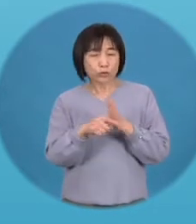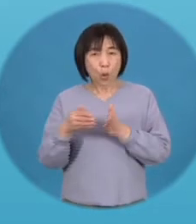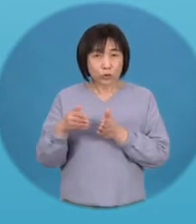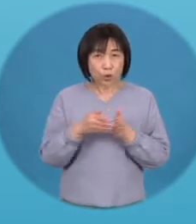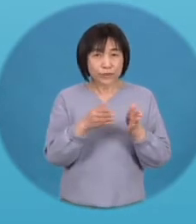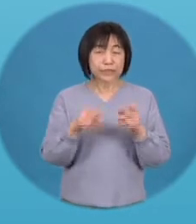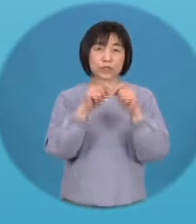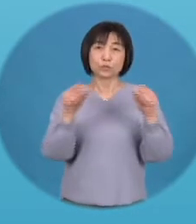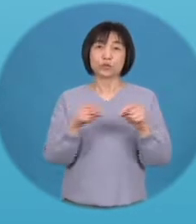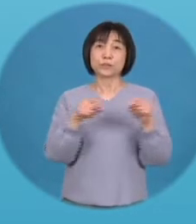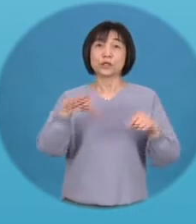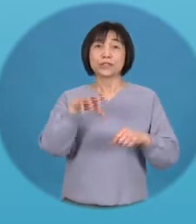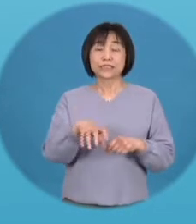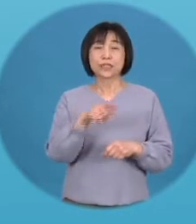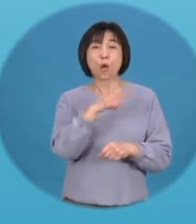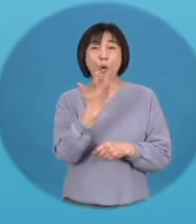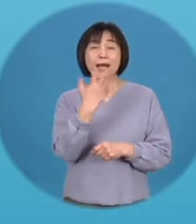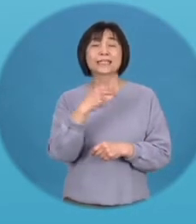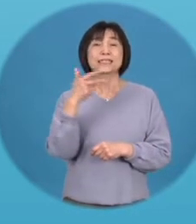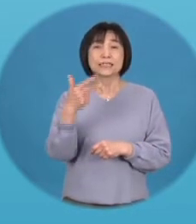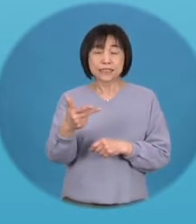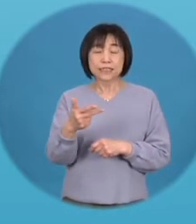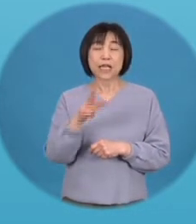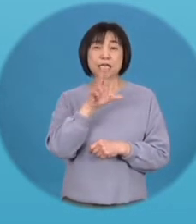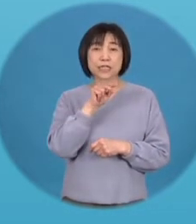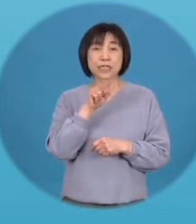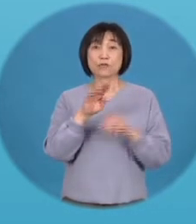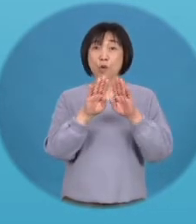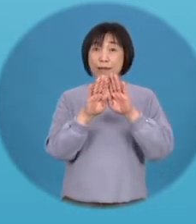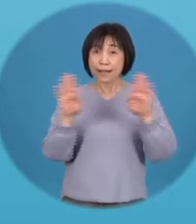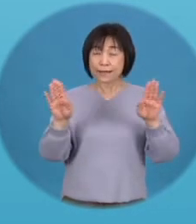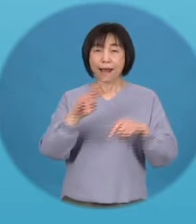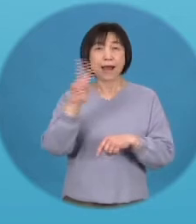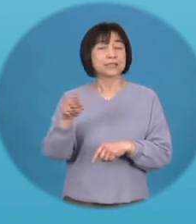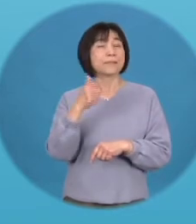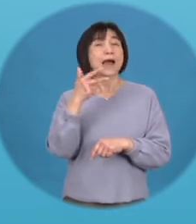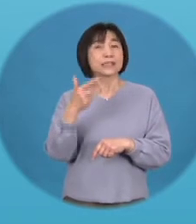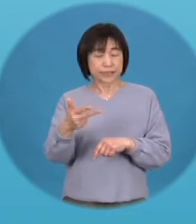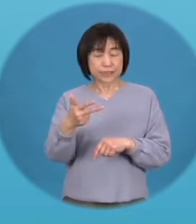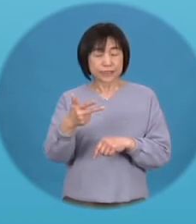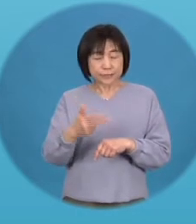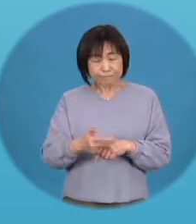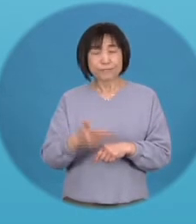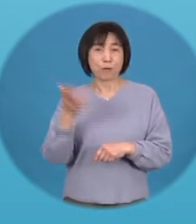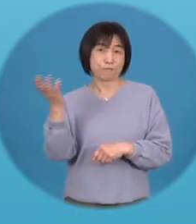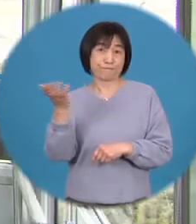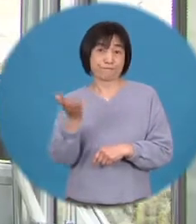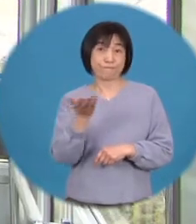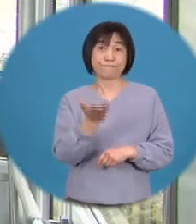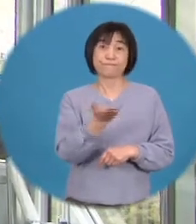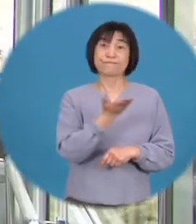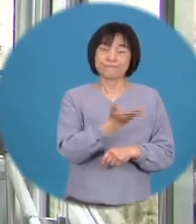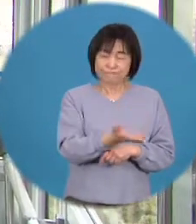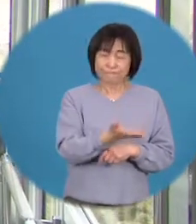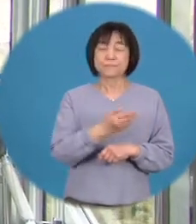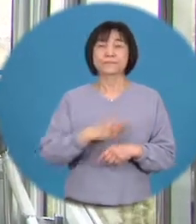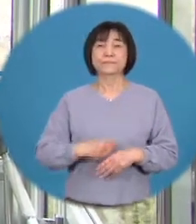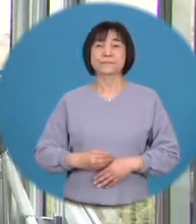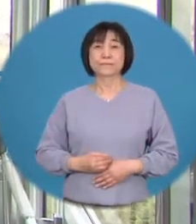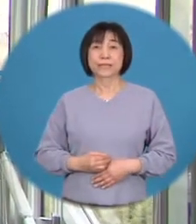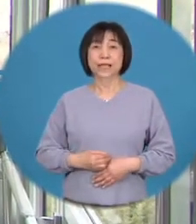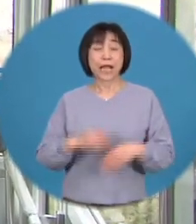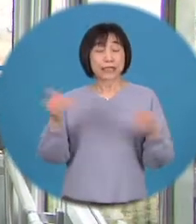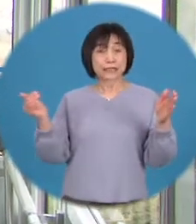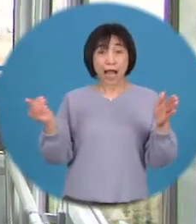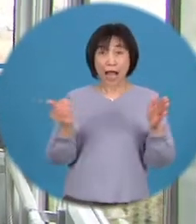の地大垣市、岐阜の玄関口羽島市へとオリンピック聖火をつなぎます。そして岐阜の